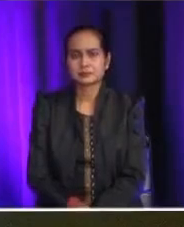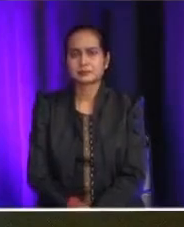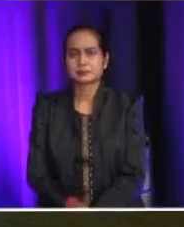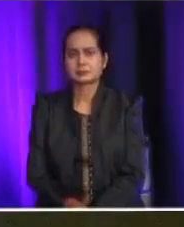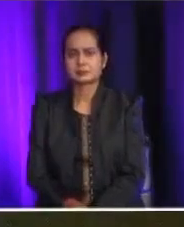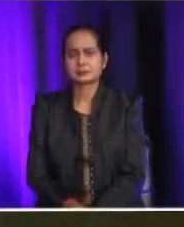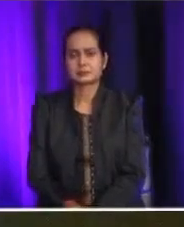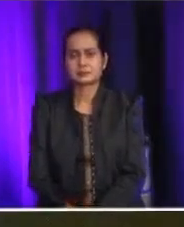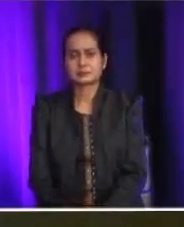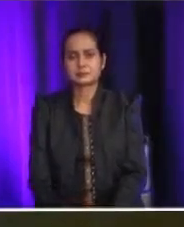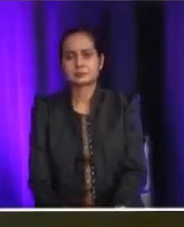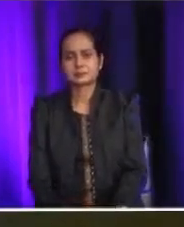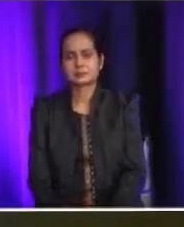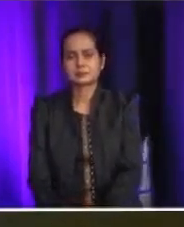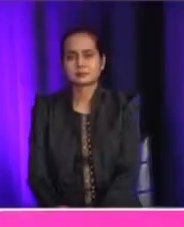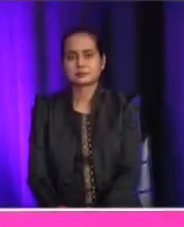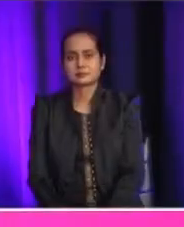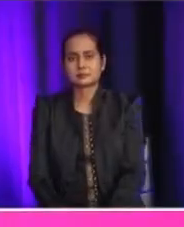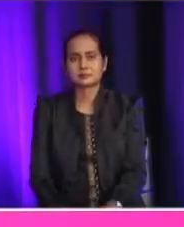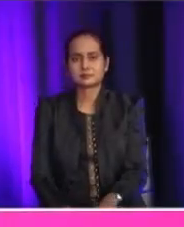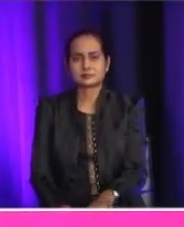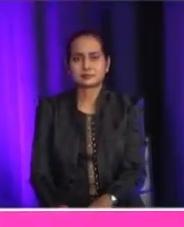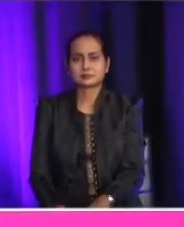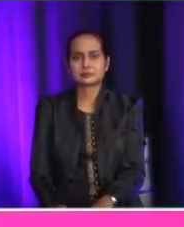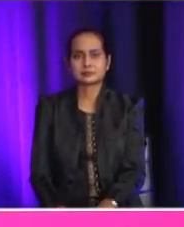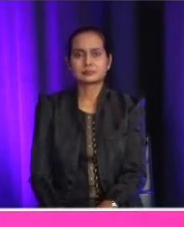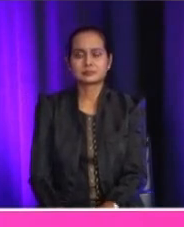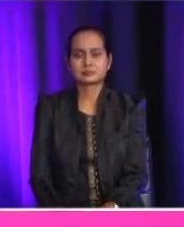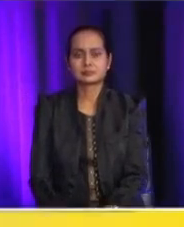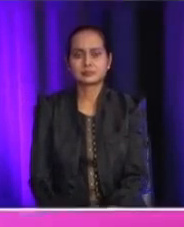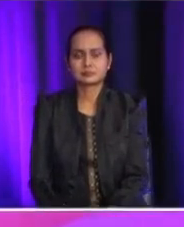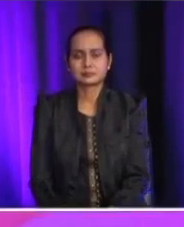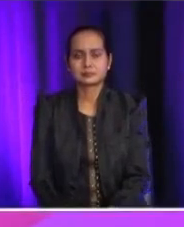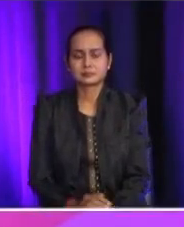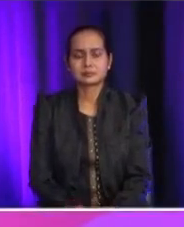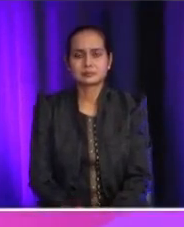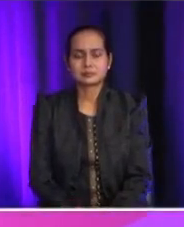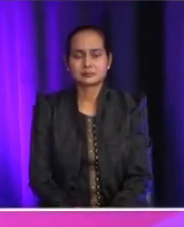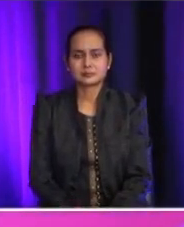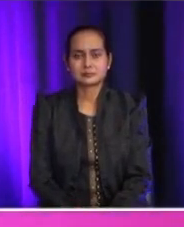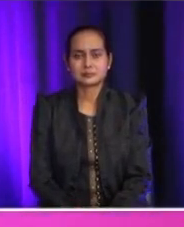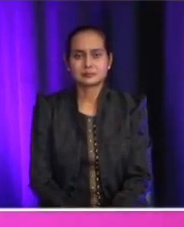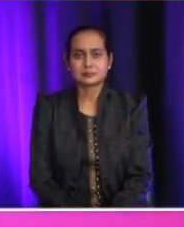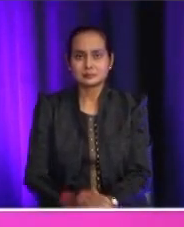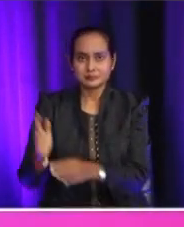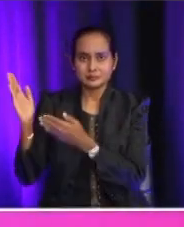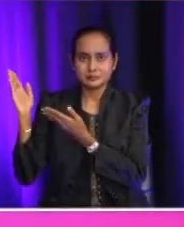itu kepada kamera. Dan kita dapat lihat, nampak tak cikgu? Beliau telah menunjukkan yang majalah